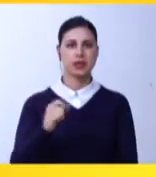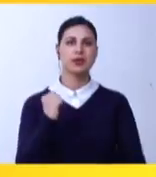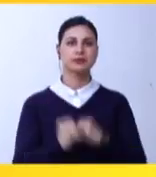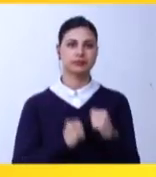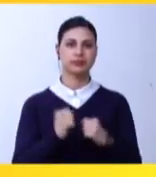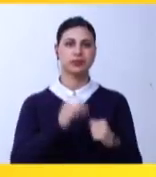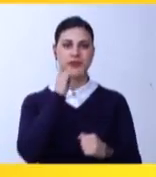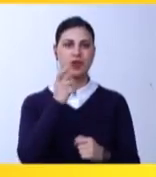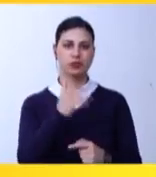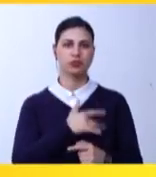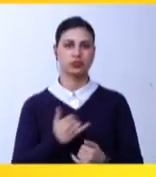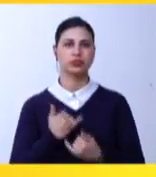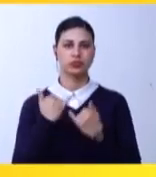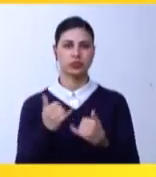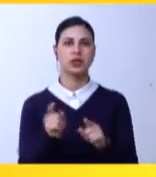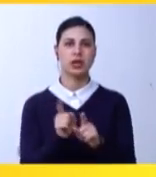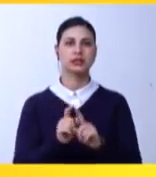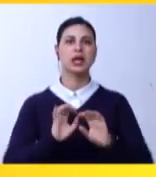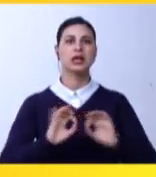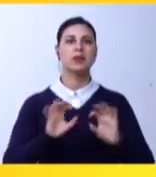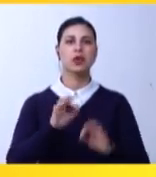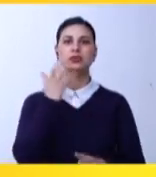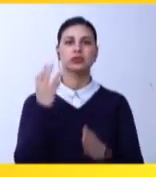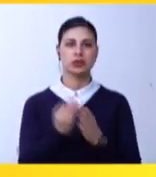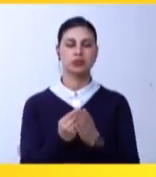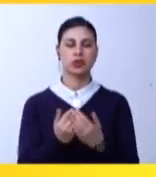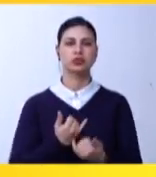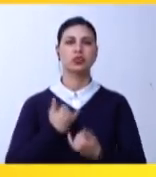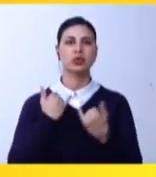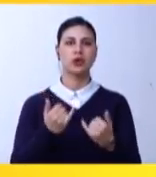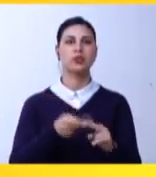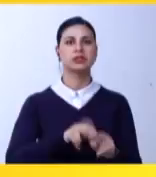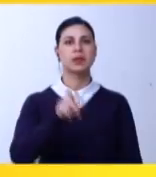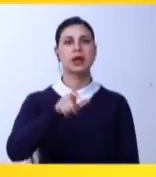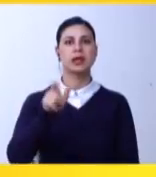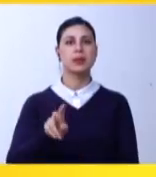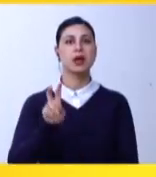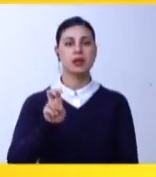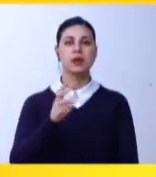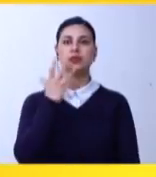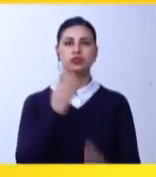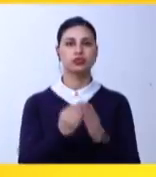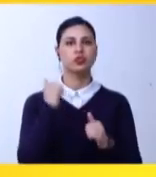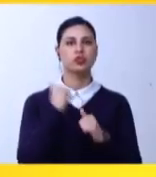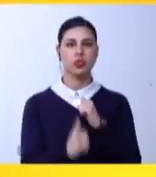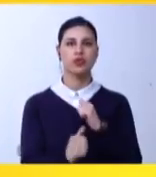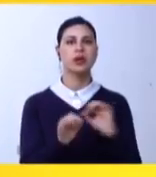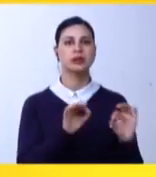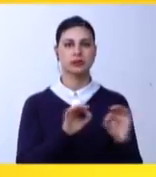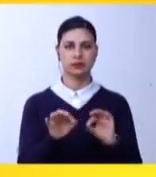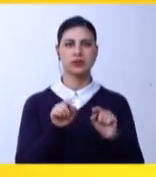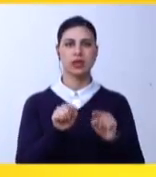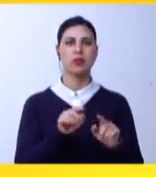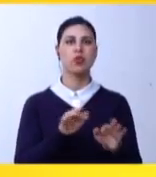მარათონში მიიღებენ მონაწილეობას და ასე გამოხატავენ საკუთარ სოლიდარობას ამ ადამიანების მიმართ. ჩვენ როგორც ყოველ სეზონზე ვართ